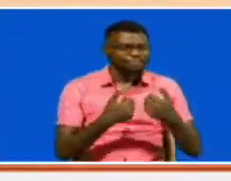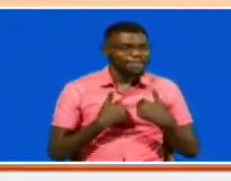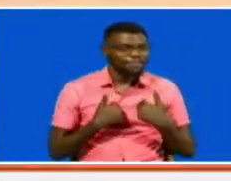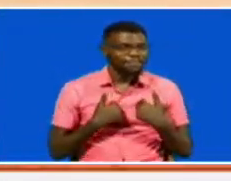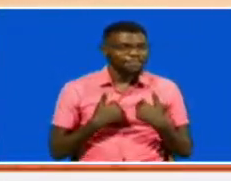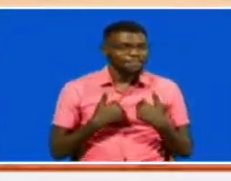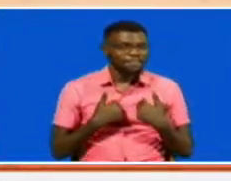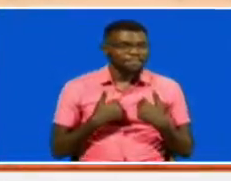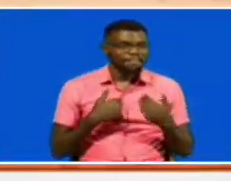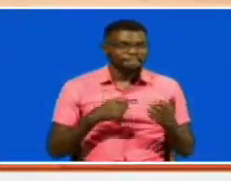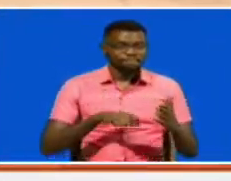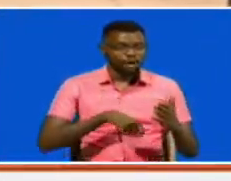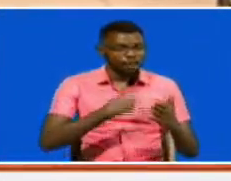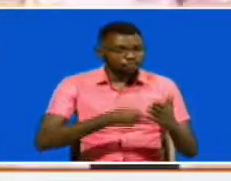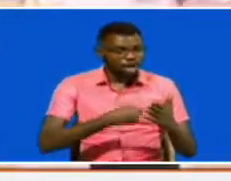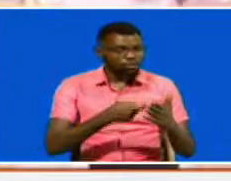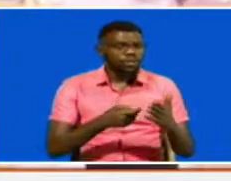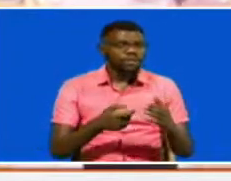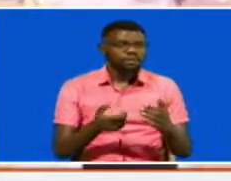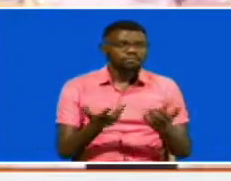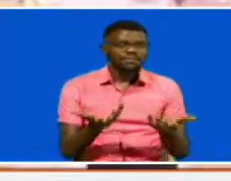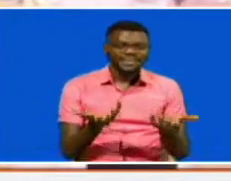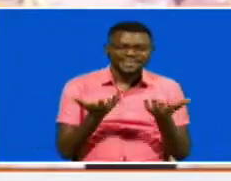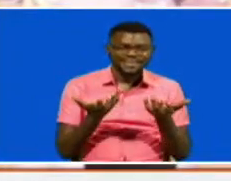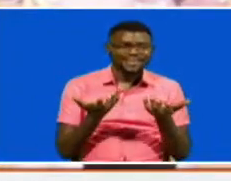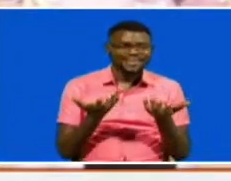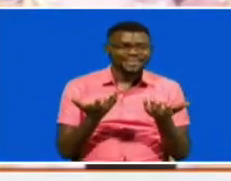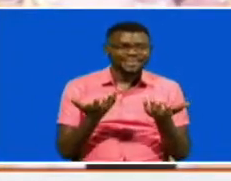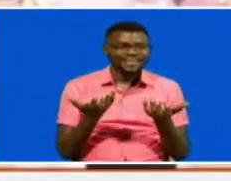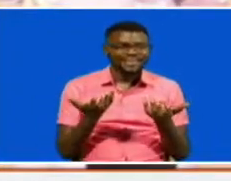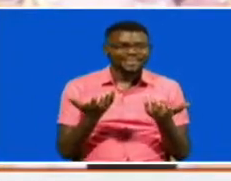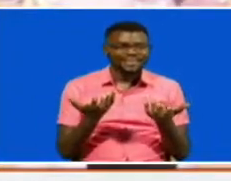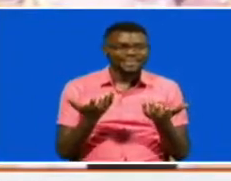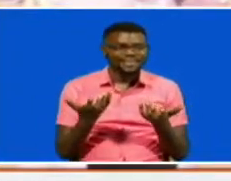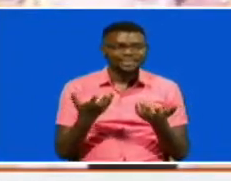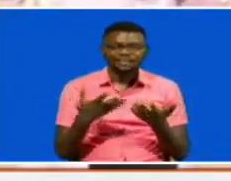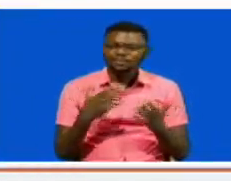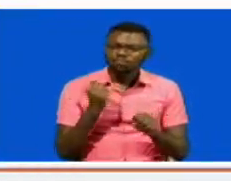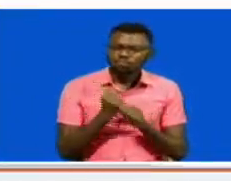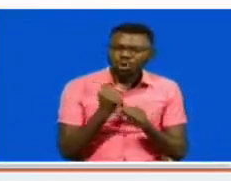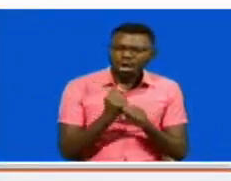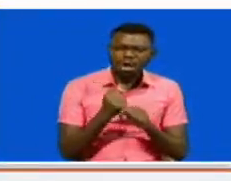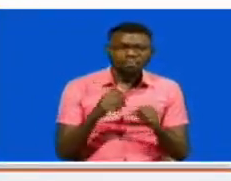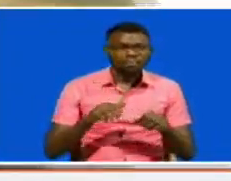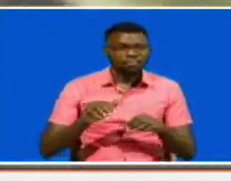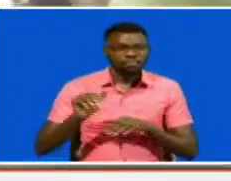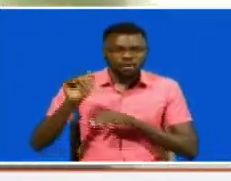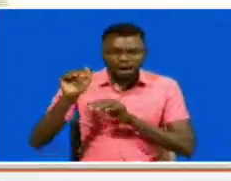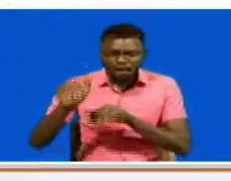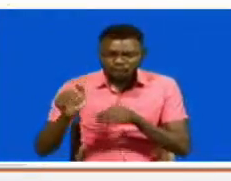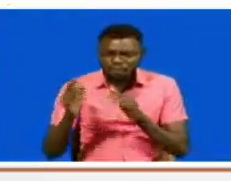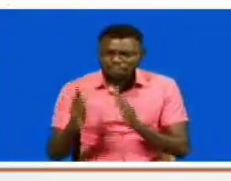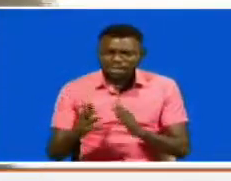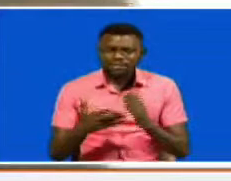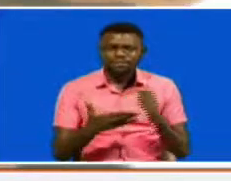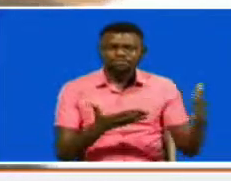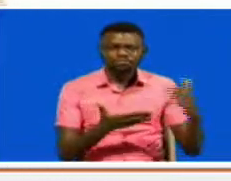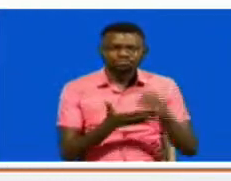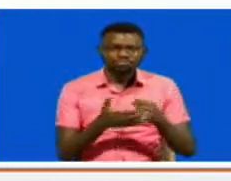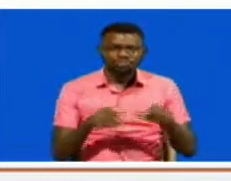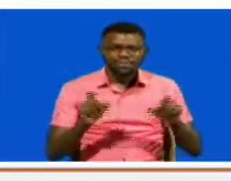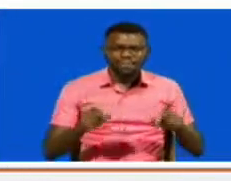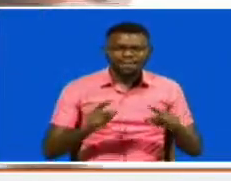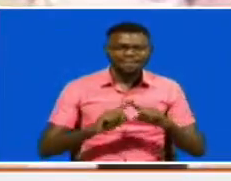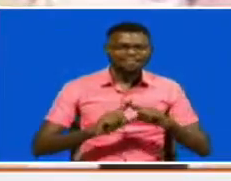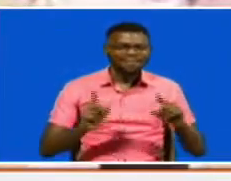enough to keep the factory running through, we need more cash here. And so more work needs to be done, farmers need to get involved. We are happy the county